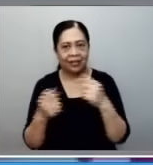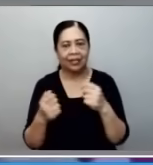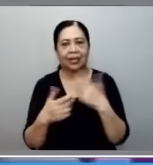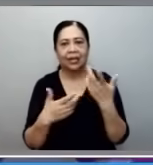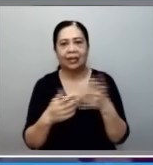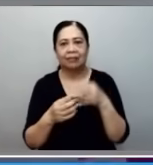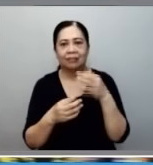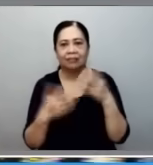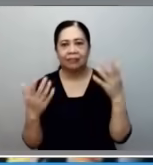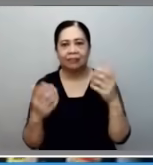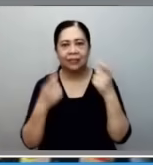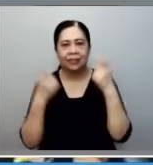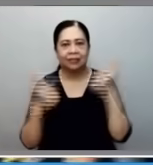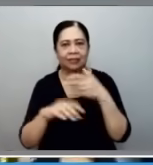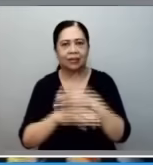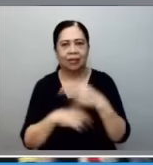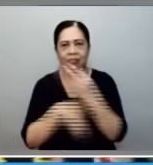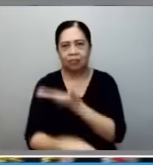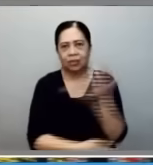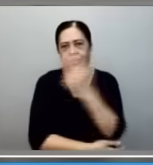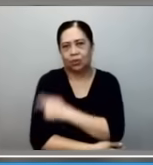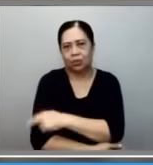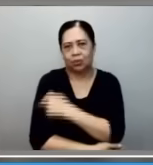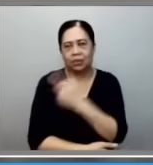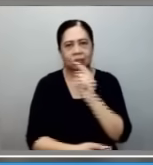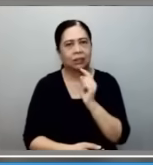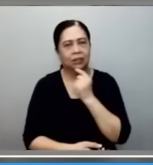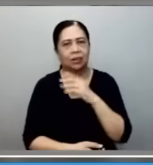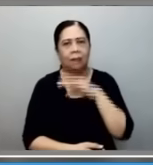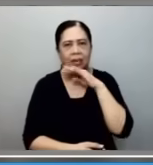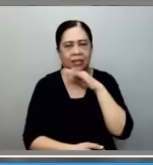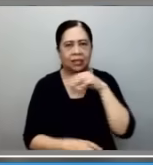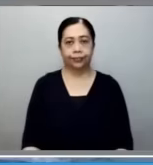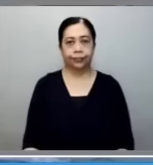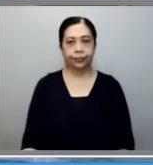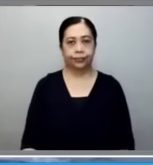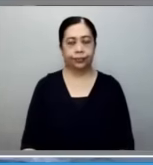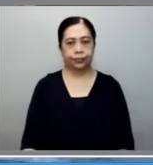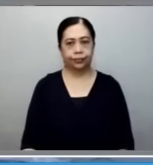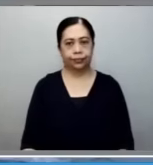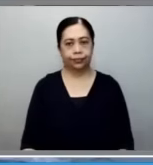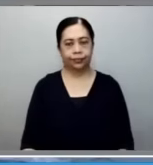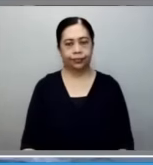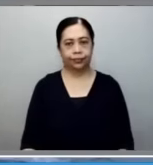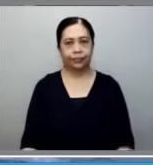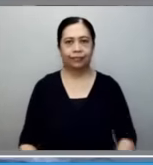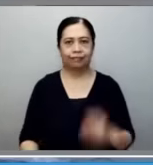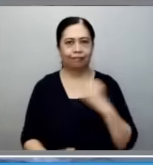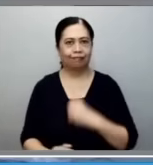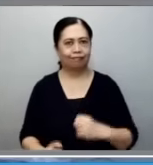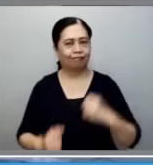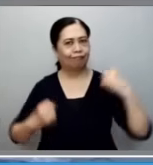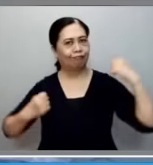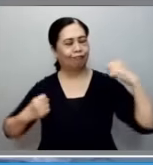Madonna matapos maospital dahil sa serious bacterial infection. Mala superhero daw ang lakas ng lalaking